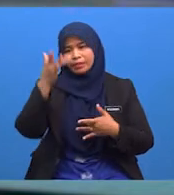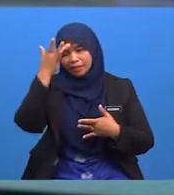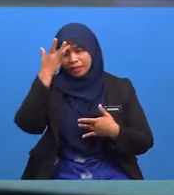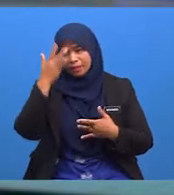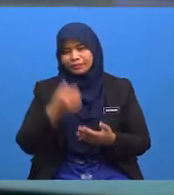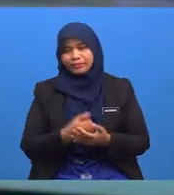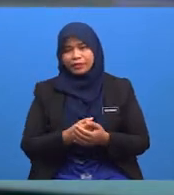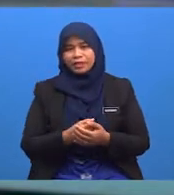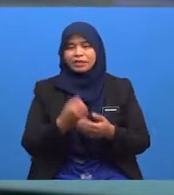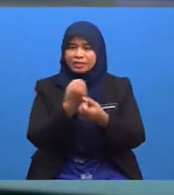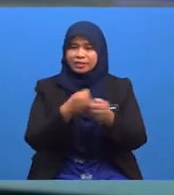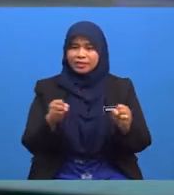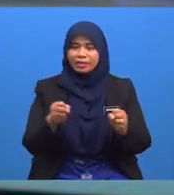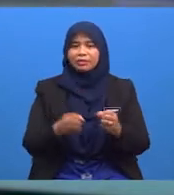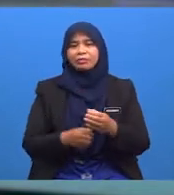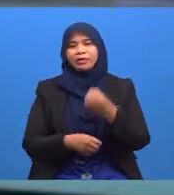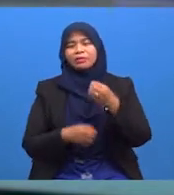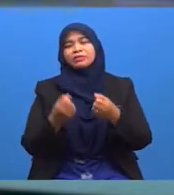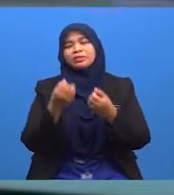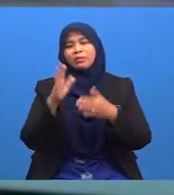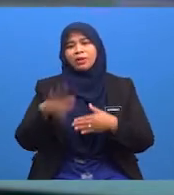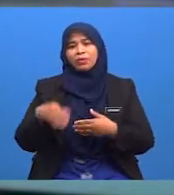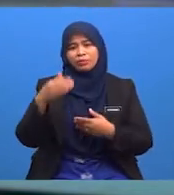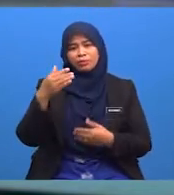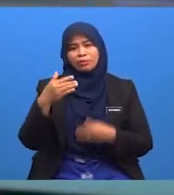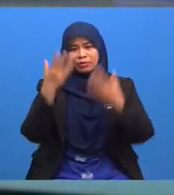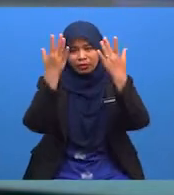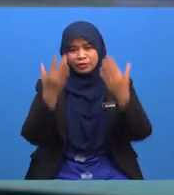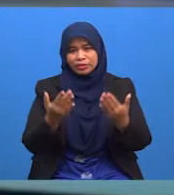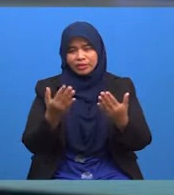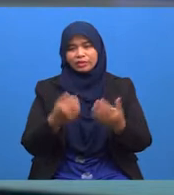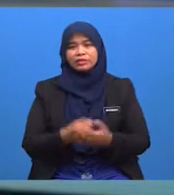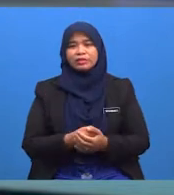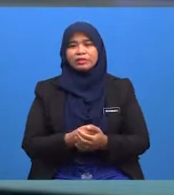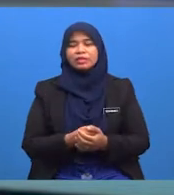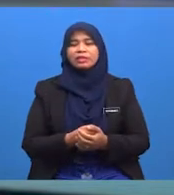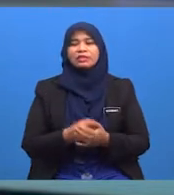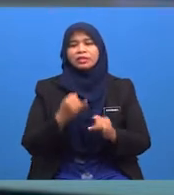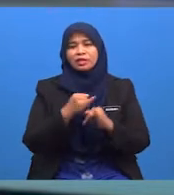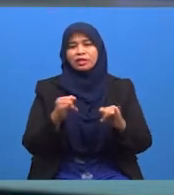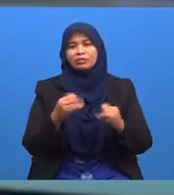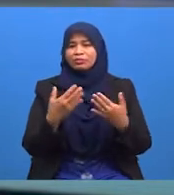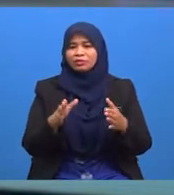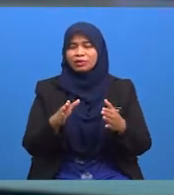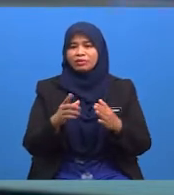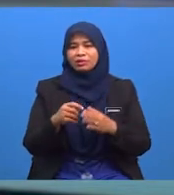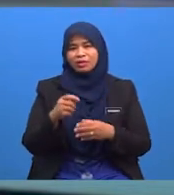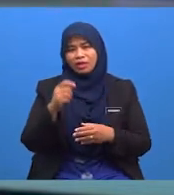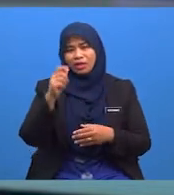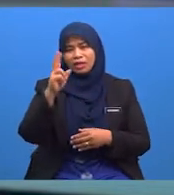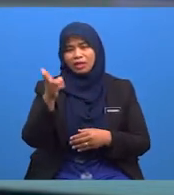penyakit. Sediakan payung sebelum hujan. Jangankan sudah terhantuk baru